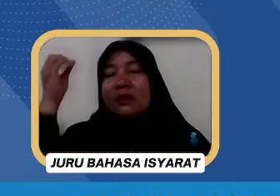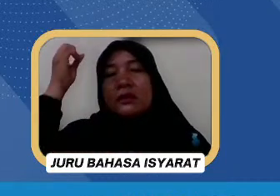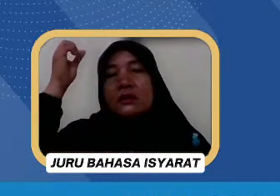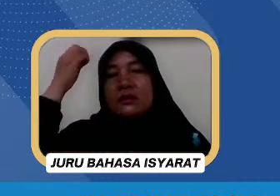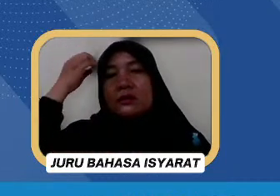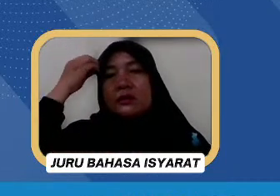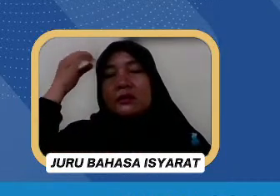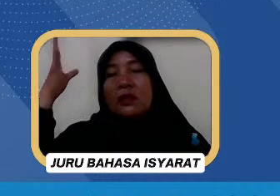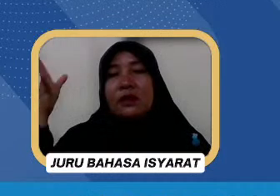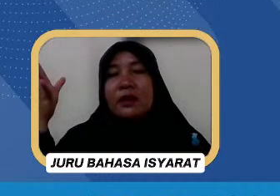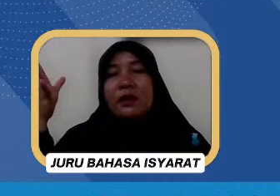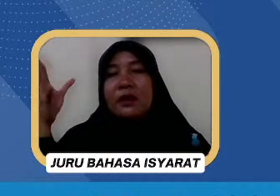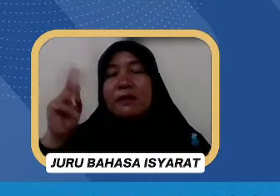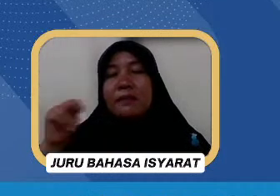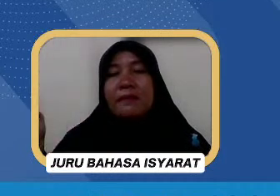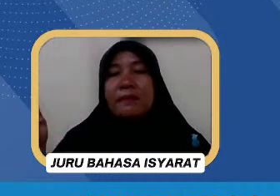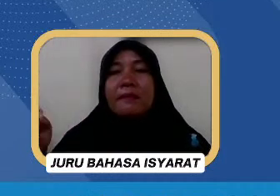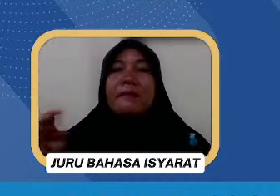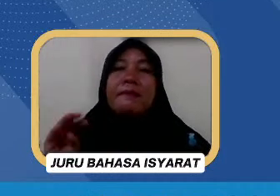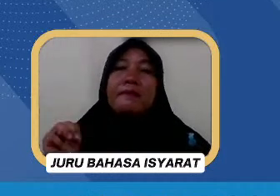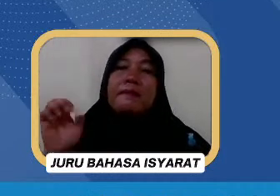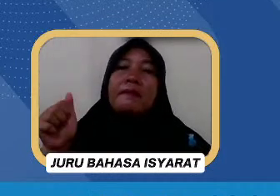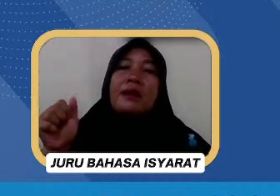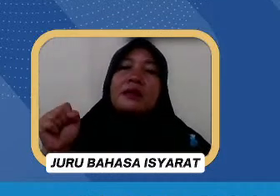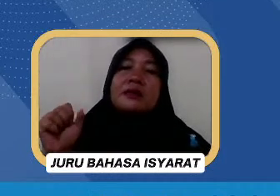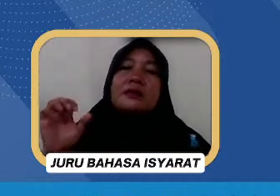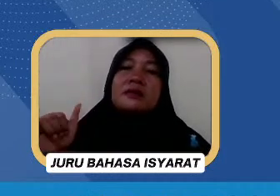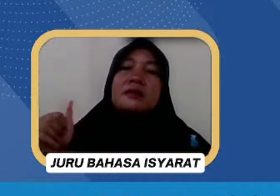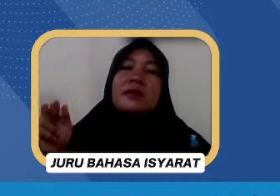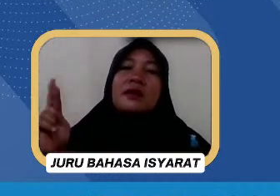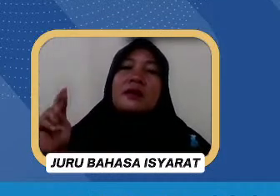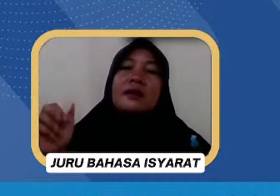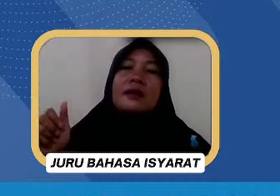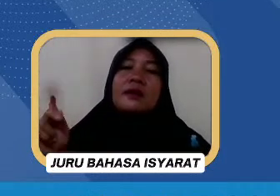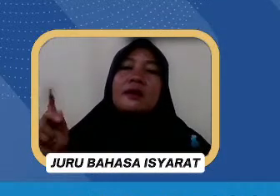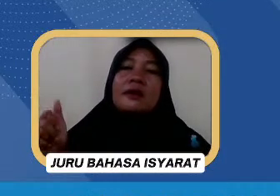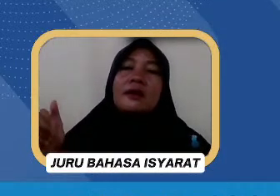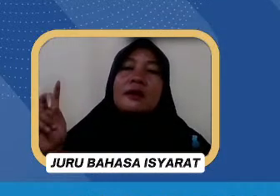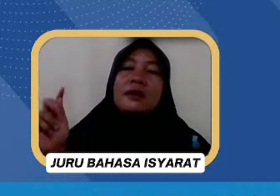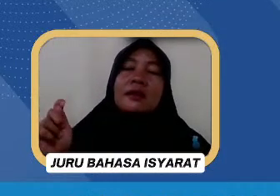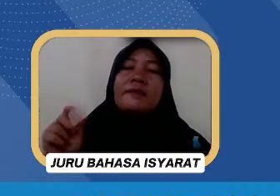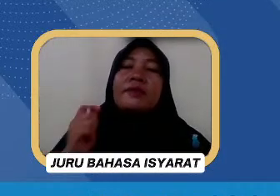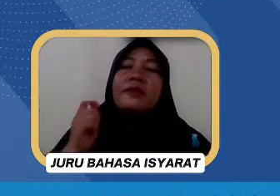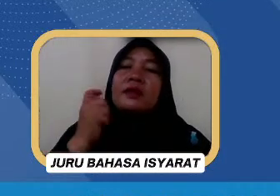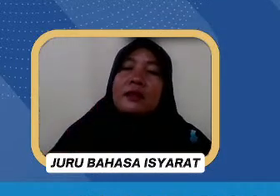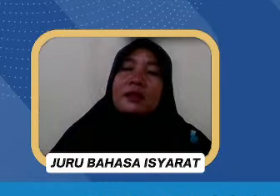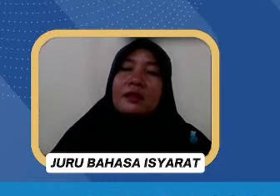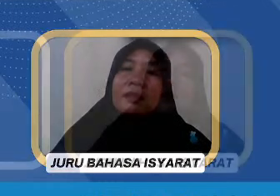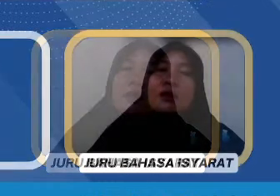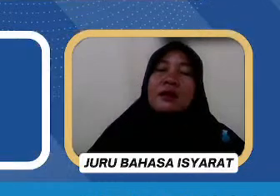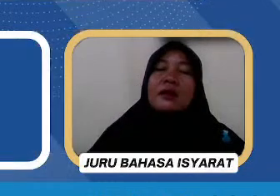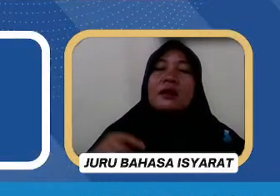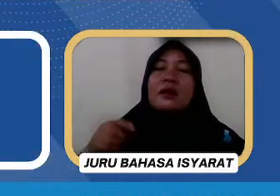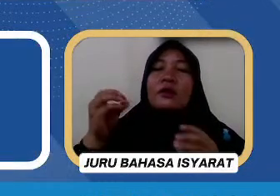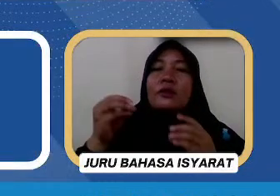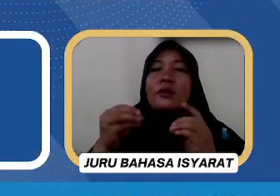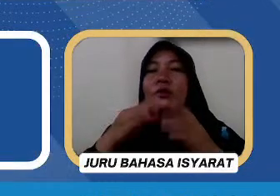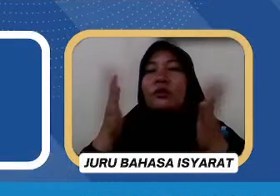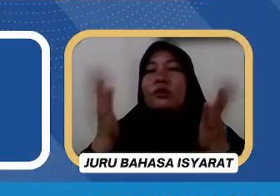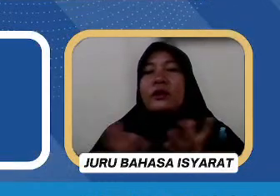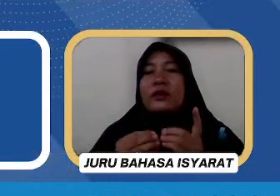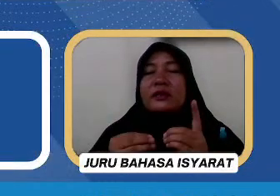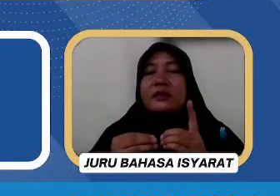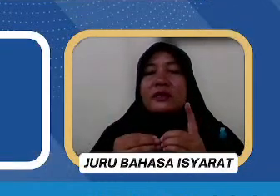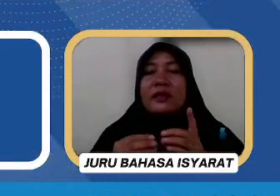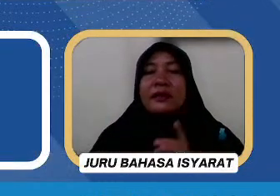menarik. Begitu Bapak Ervan pertanyaannya. Dipersilakan, ya. Pak. Oke, jadi memang kecenderungan kita,